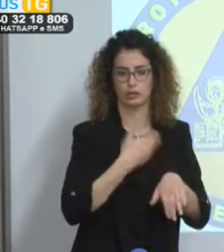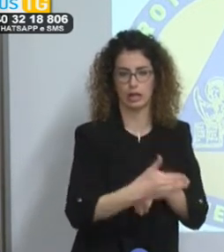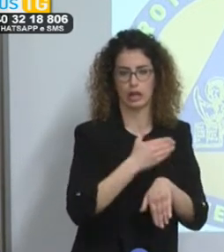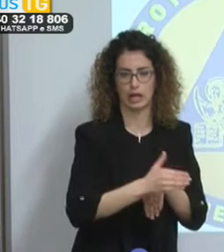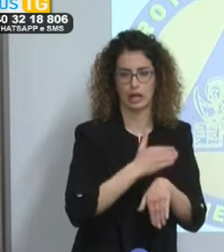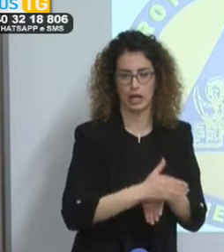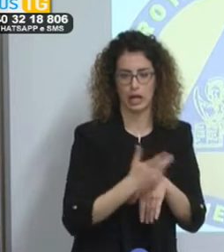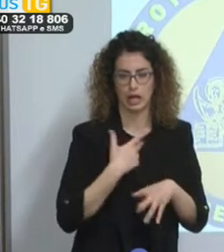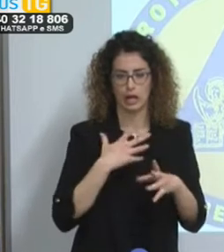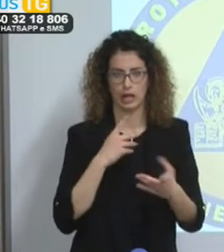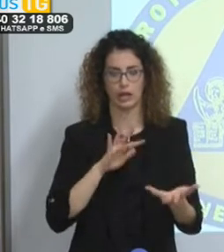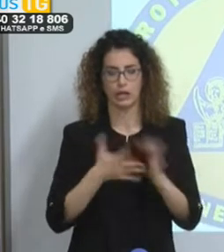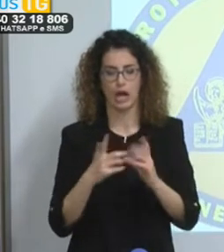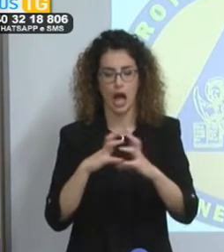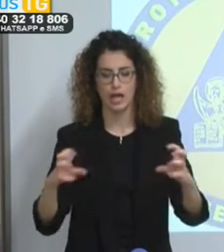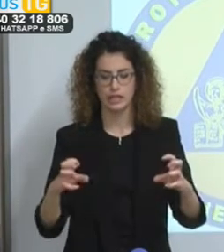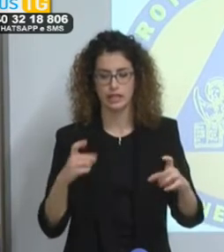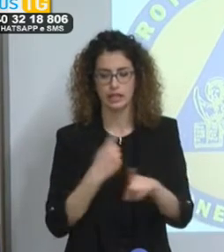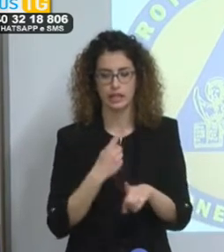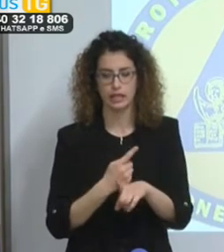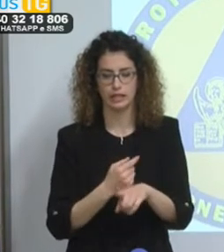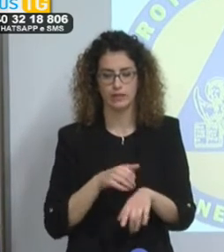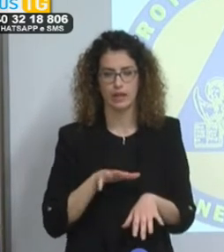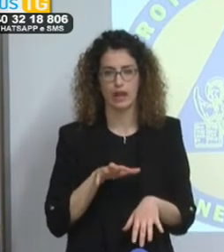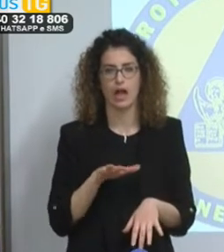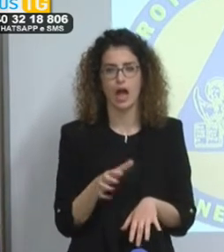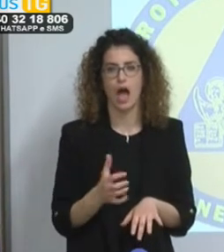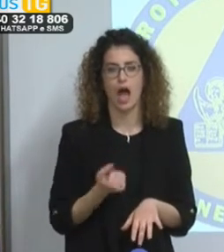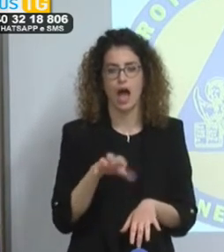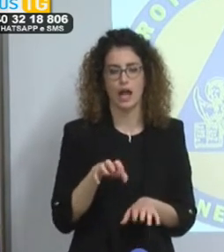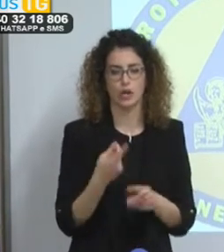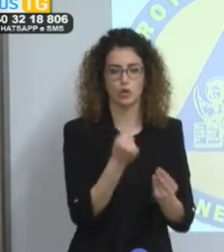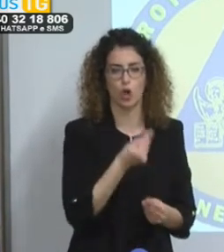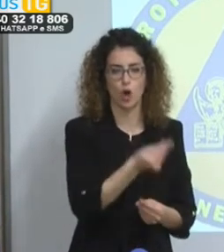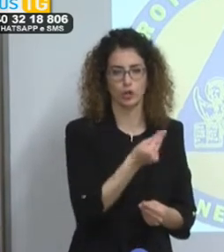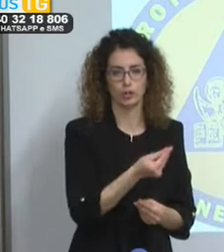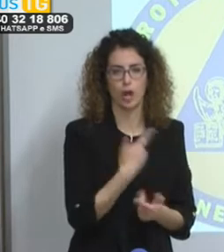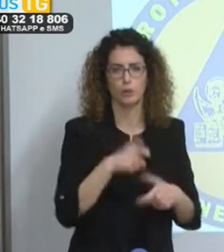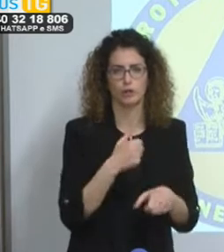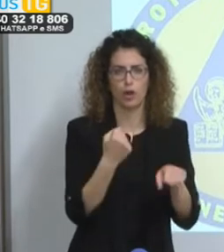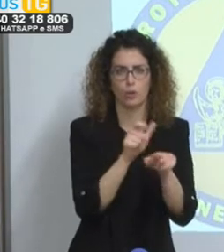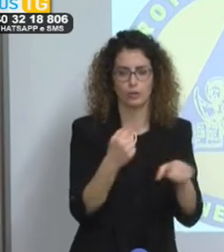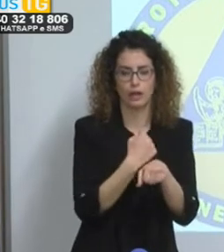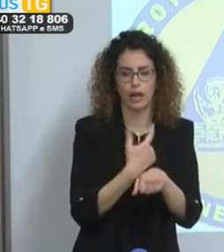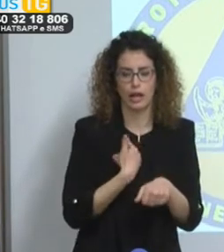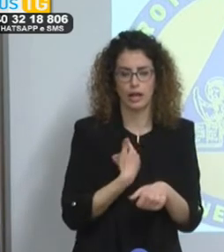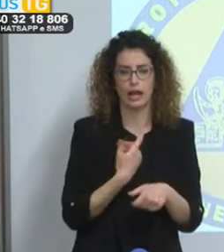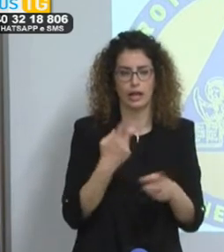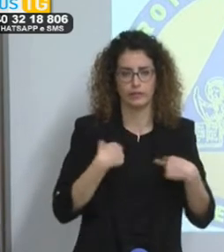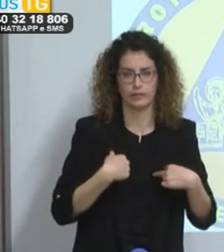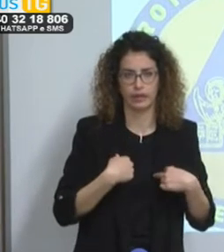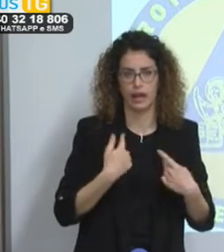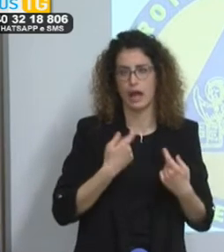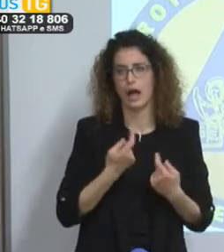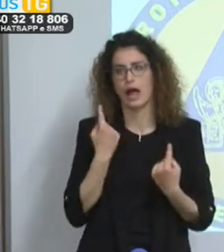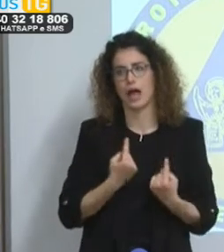ad anticipare, perché giustamente i lavoratori devono vivere, no? E non è che possono aspettare 3 o 4 mesi lo stipendio che arriva con la cassa integrazione. Quindi